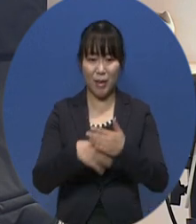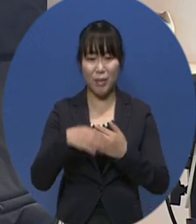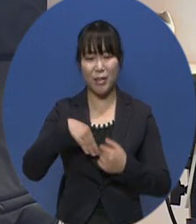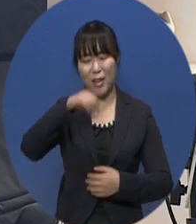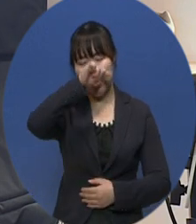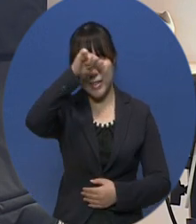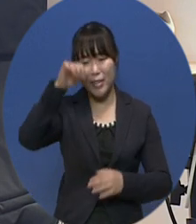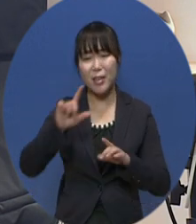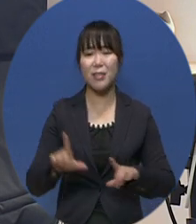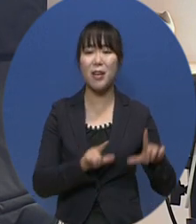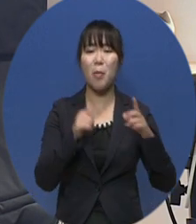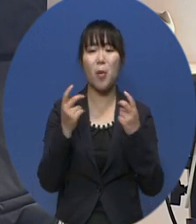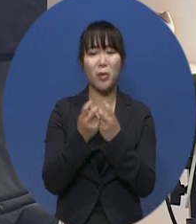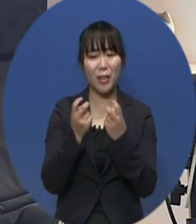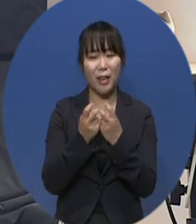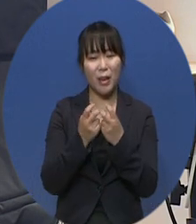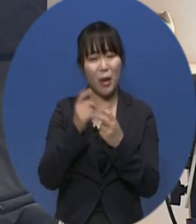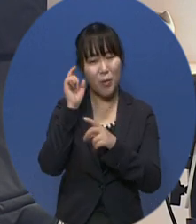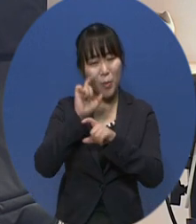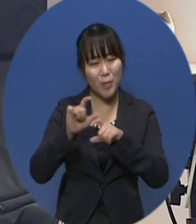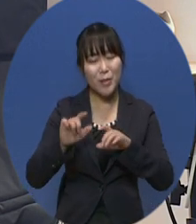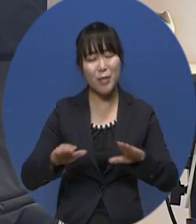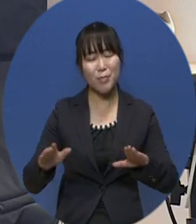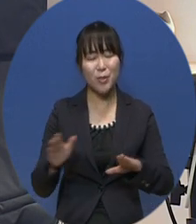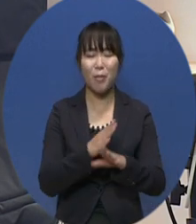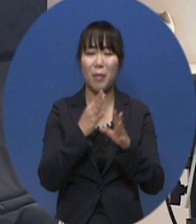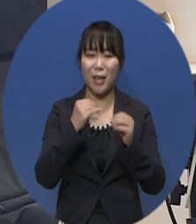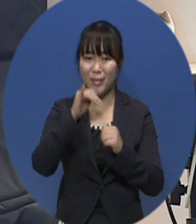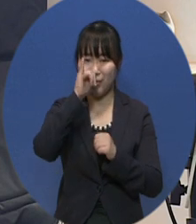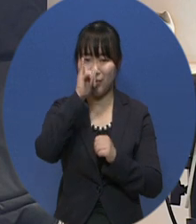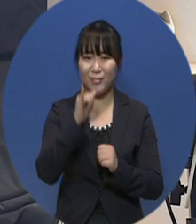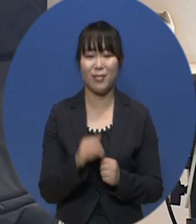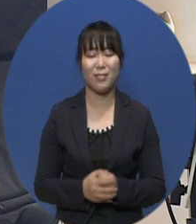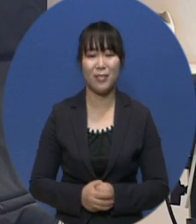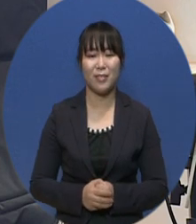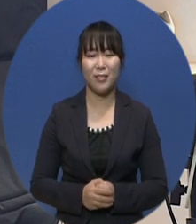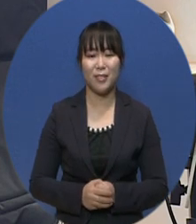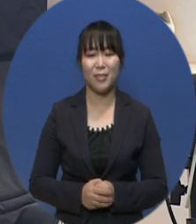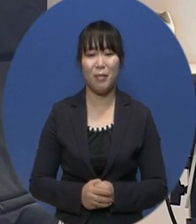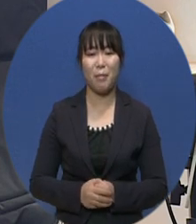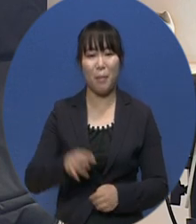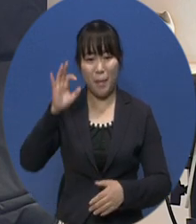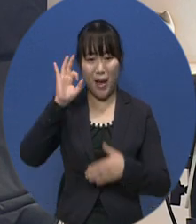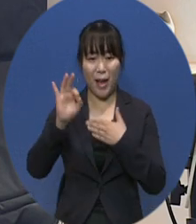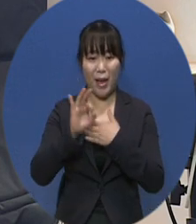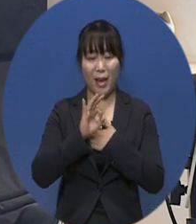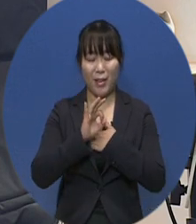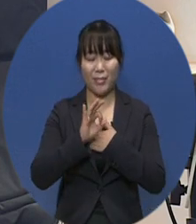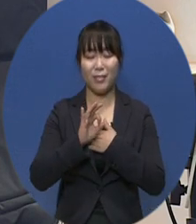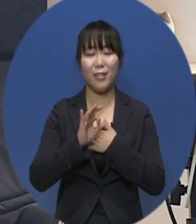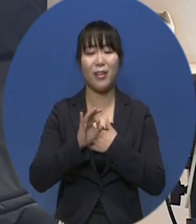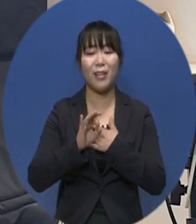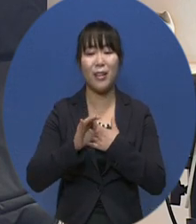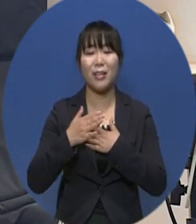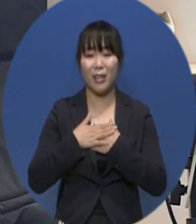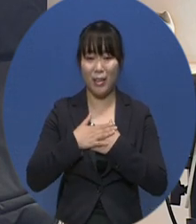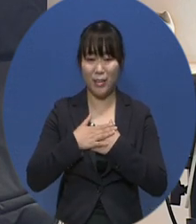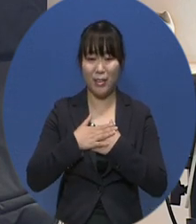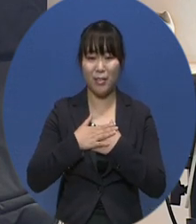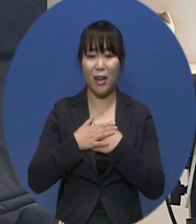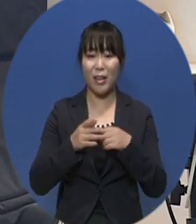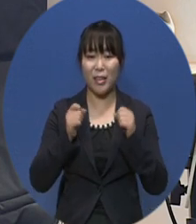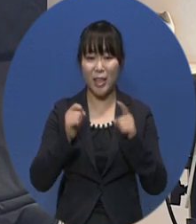인생을 어떻게 살아야 되나에 대한 고민은 지금부터 많이 하고 있습니다. 네. 그래서 만약에 나에게 기회가 주어진다면 네.